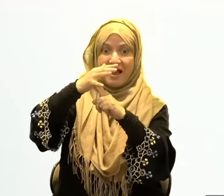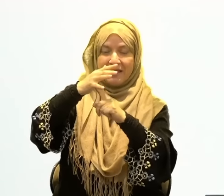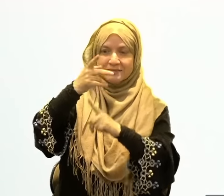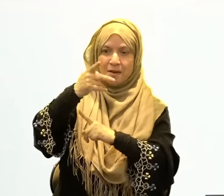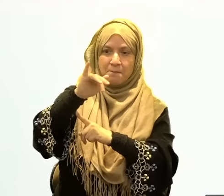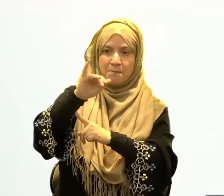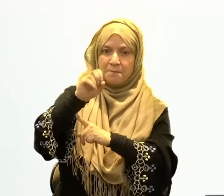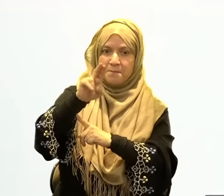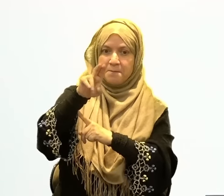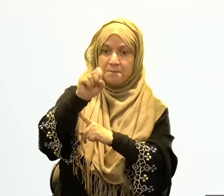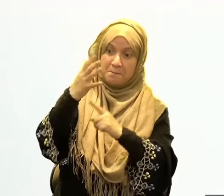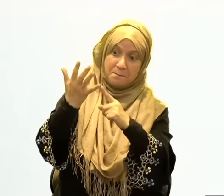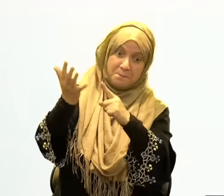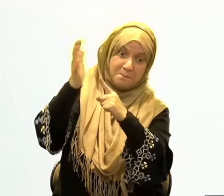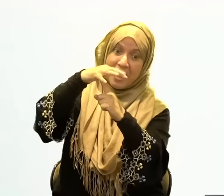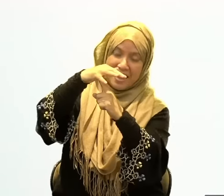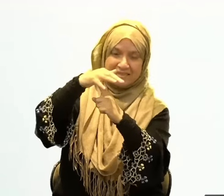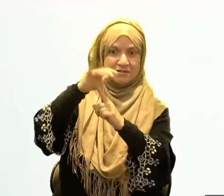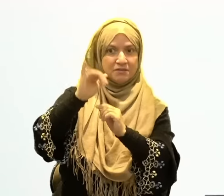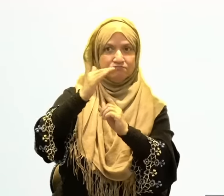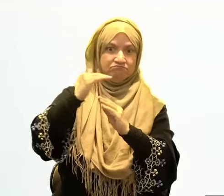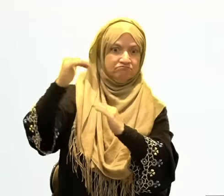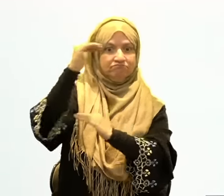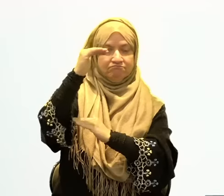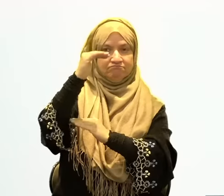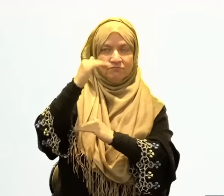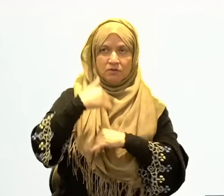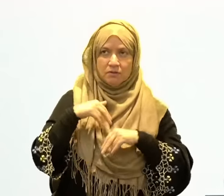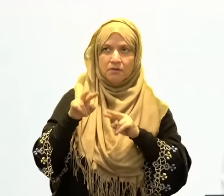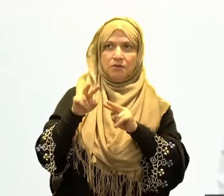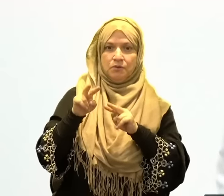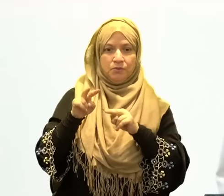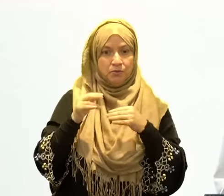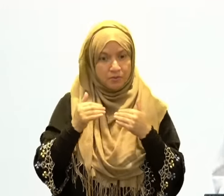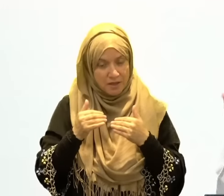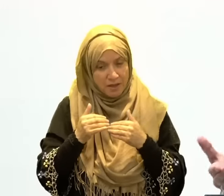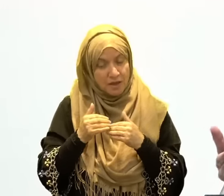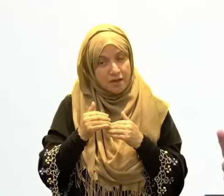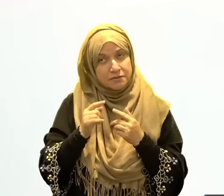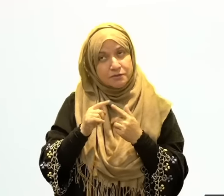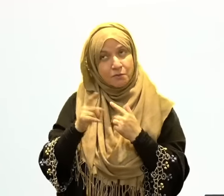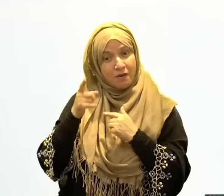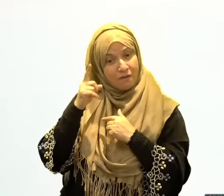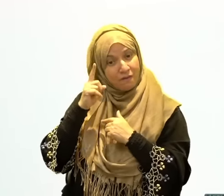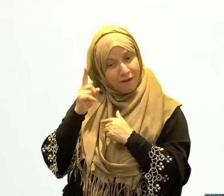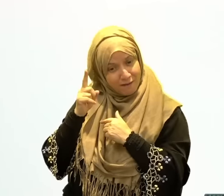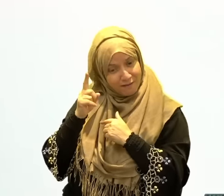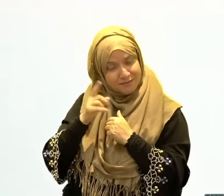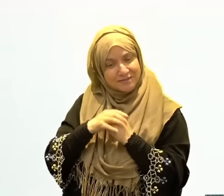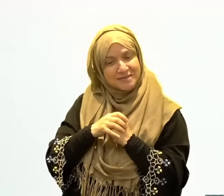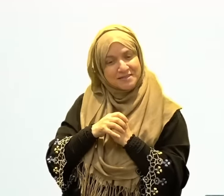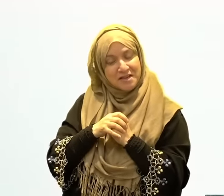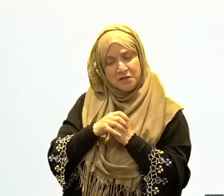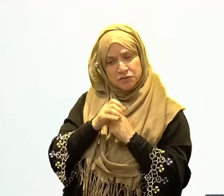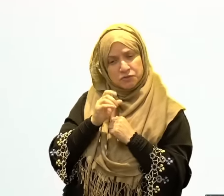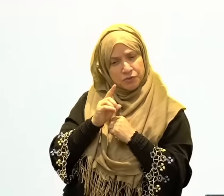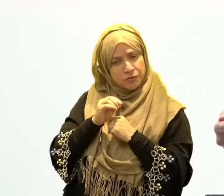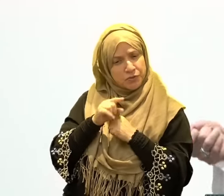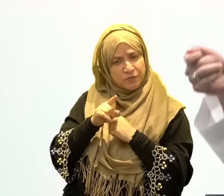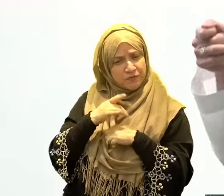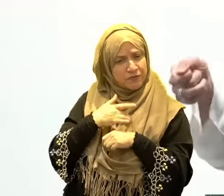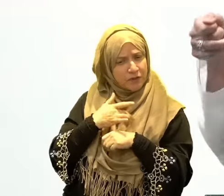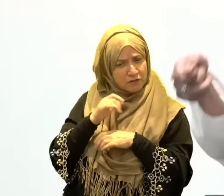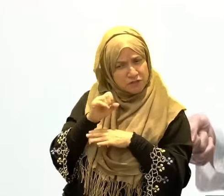منه على قدر قربه منك. It's a powerful statement in Arabic. I'll do my best to translate it. He said, خاف الله على